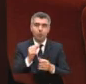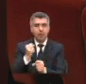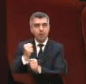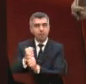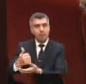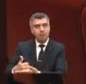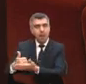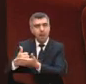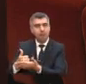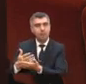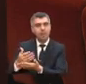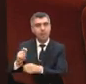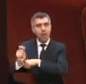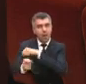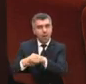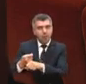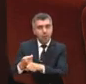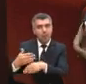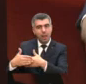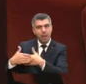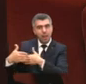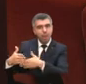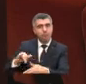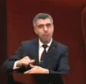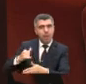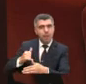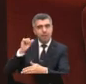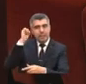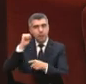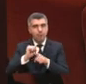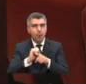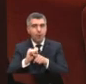من تقريب الخدمه العموميه في المجال ديال التشغيل لهؤلاء الشباب، من تكوينهم، من فتح